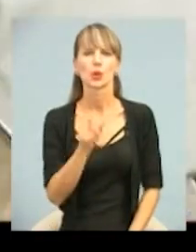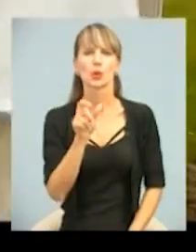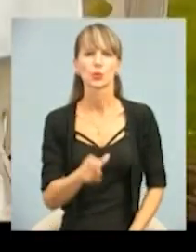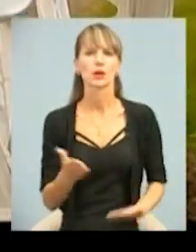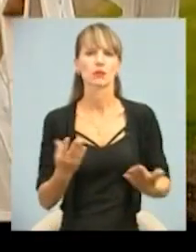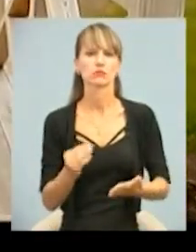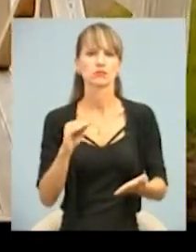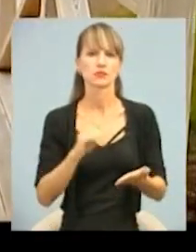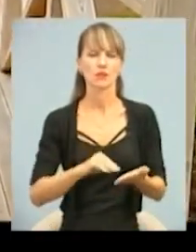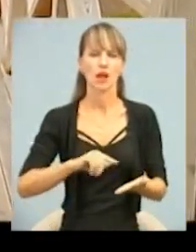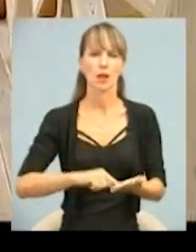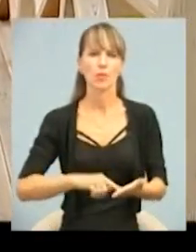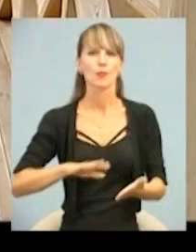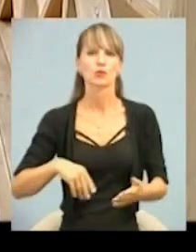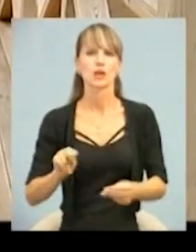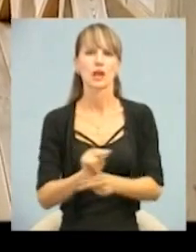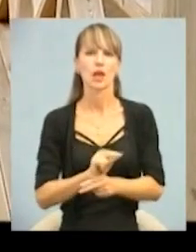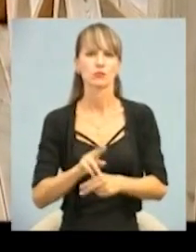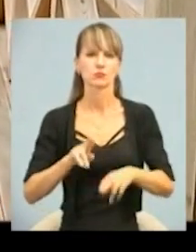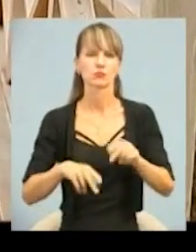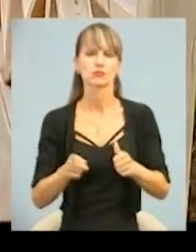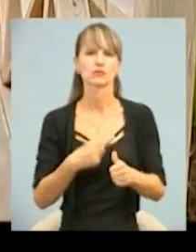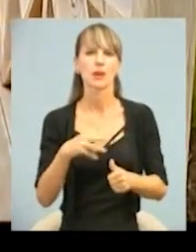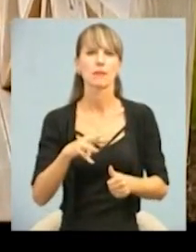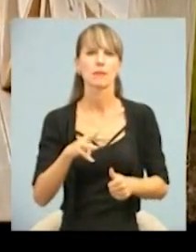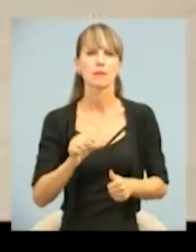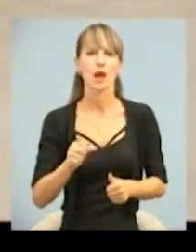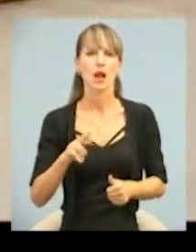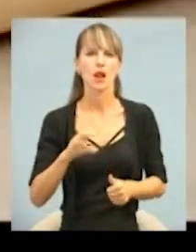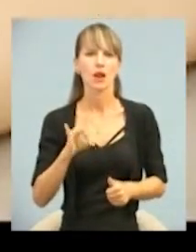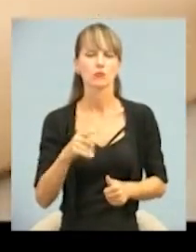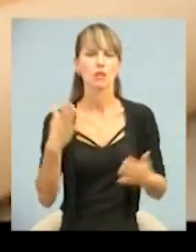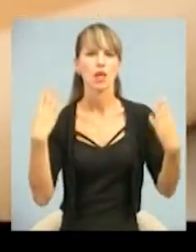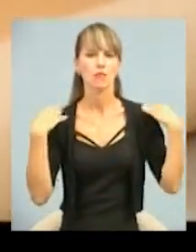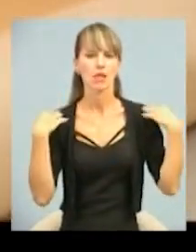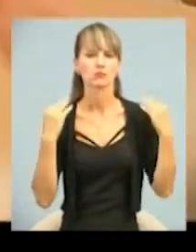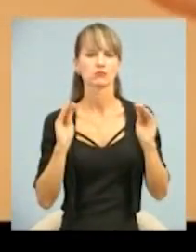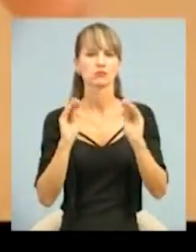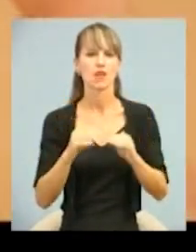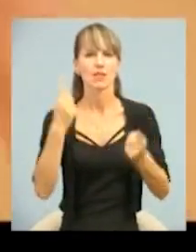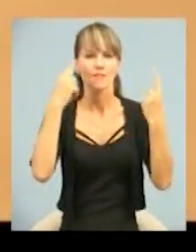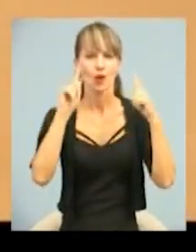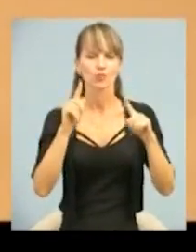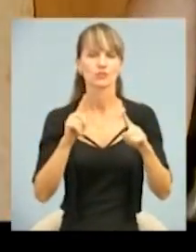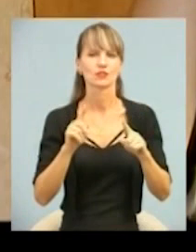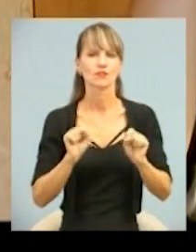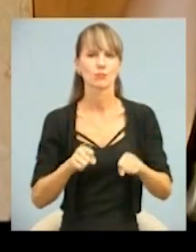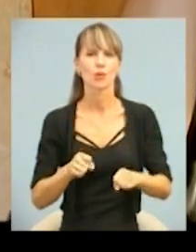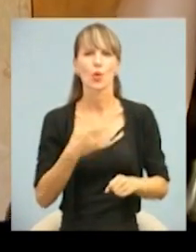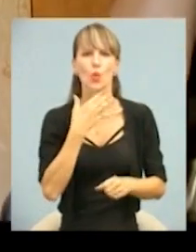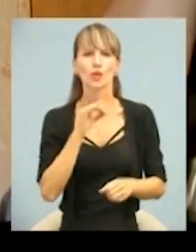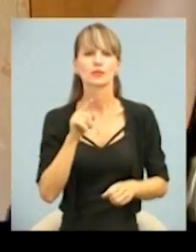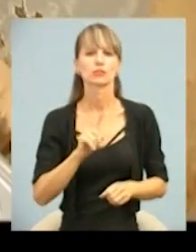Людину, котра ставить крапку після ремонту чи будівництва, звуть маляром. Йому на плечі лягає творча місія – прикрасити те,